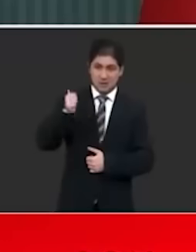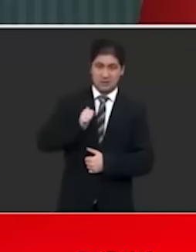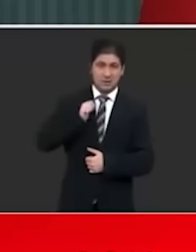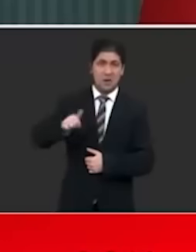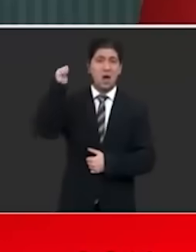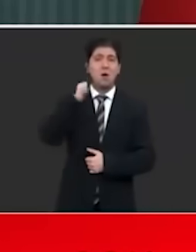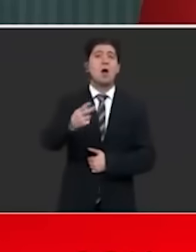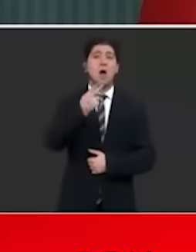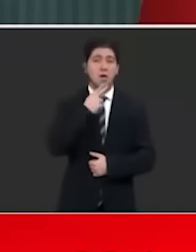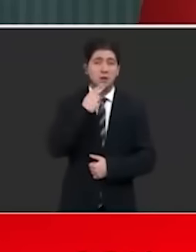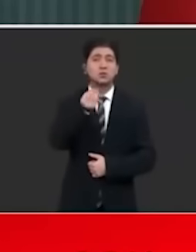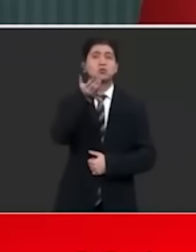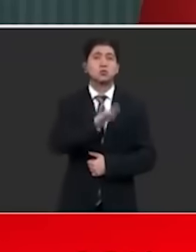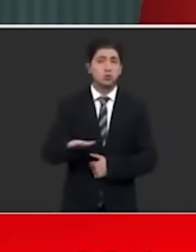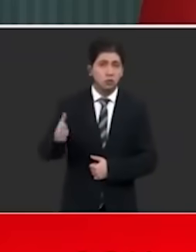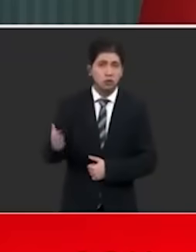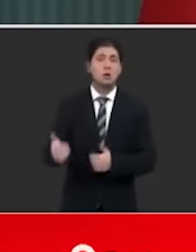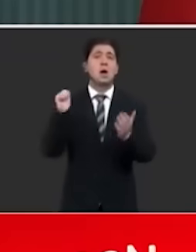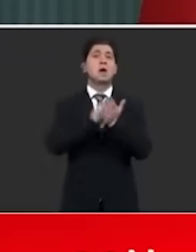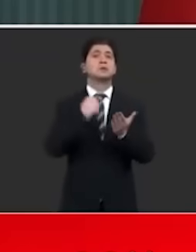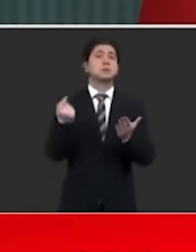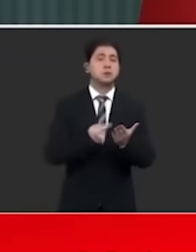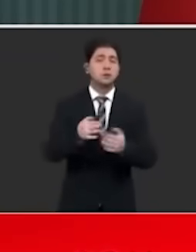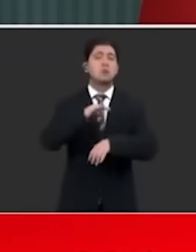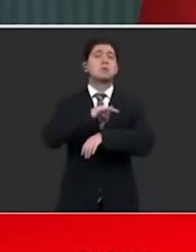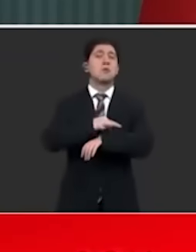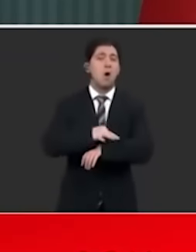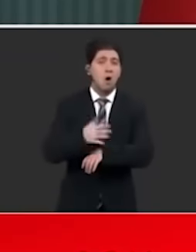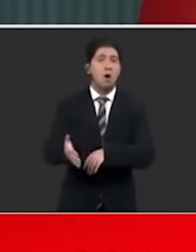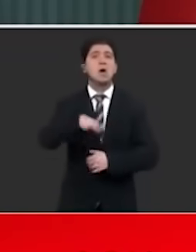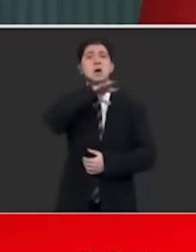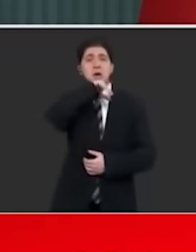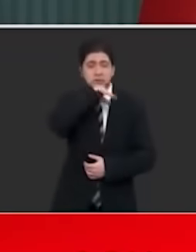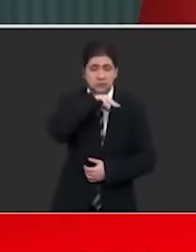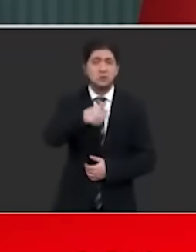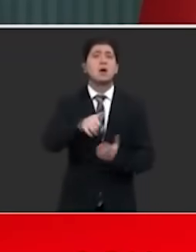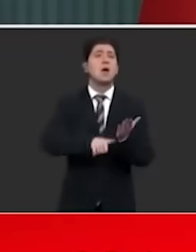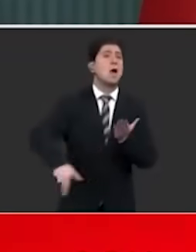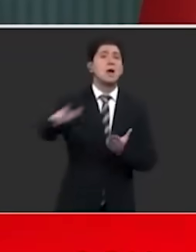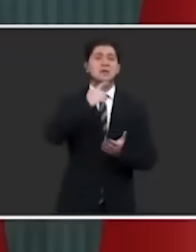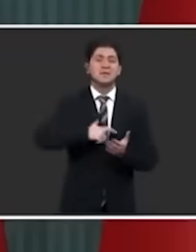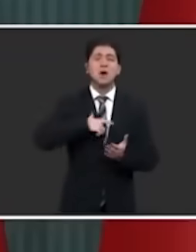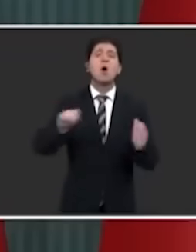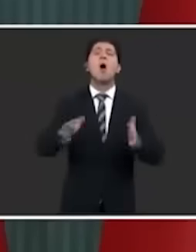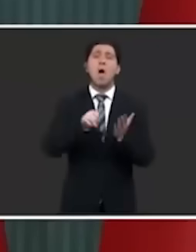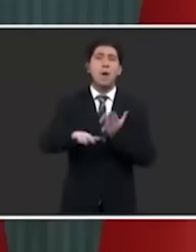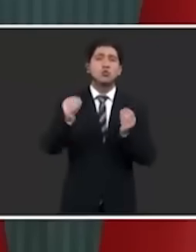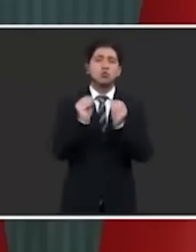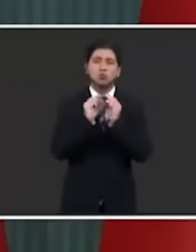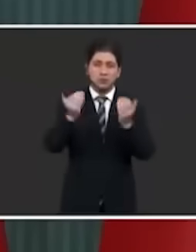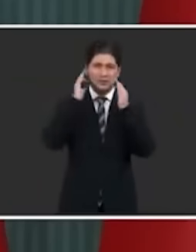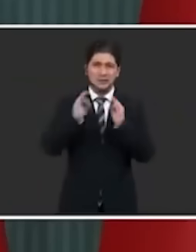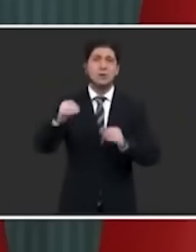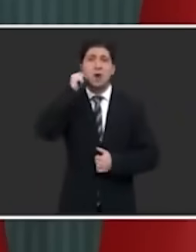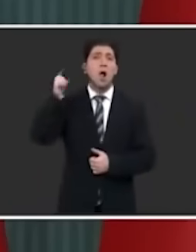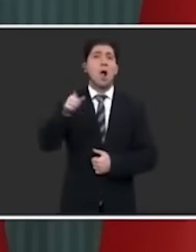kadın, çocuk, gazeteci, doktor, yaşlı, sivil demeden masumları katlediyor